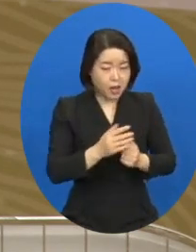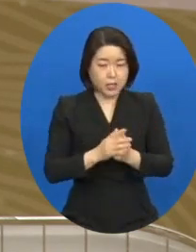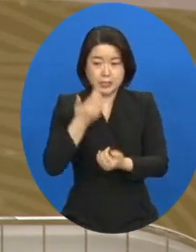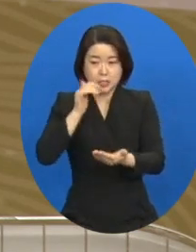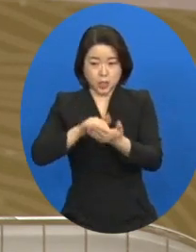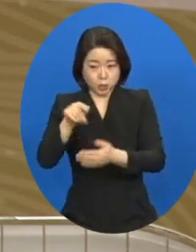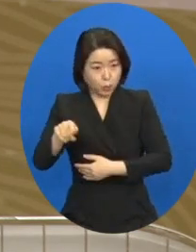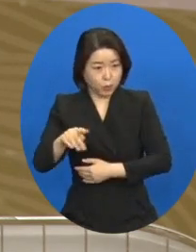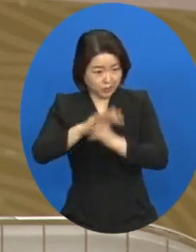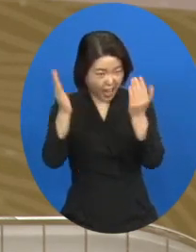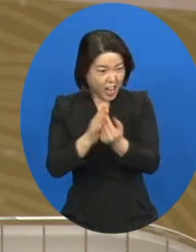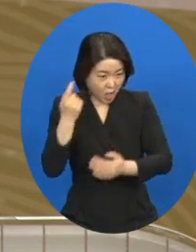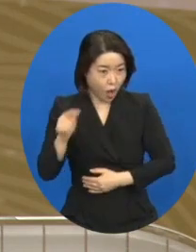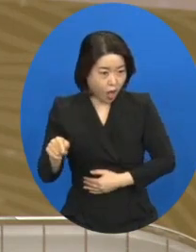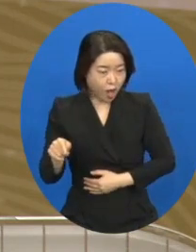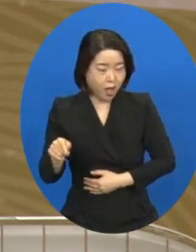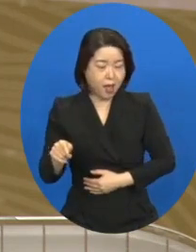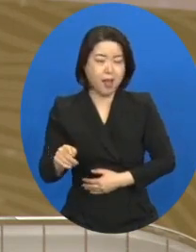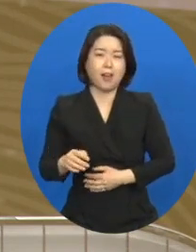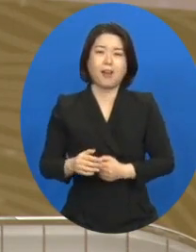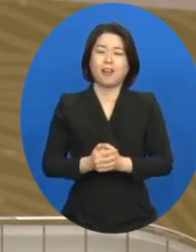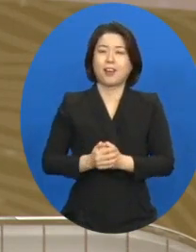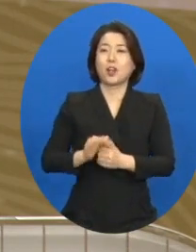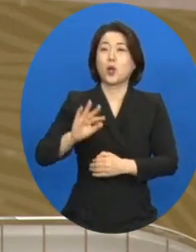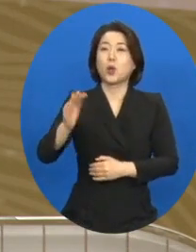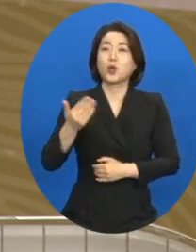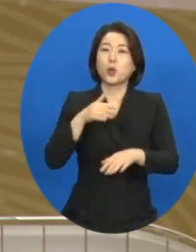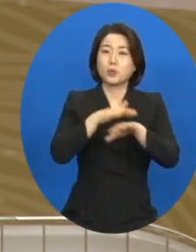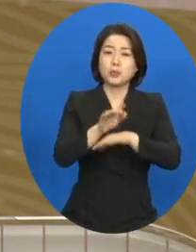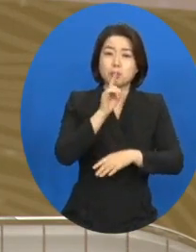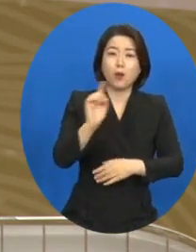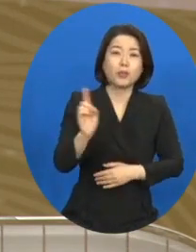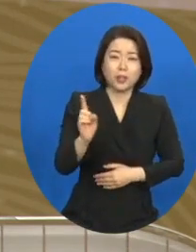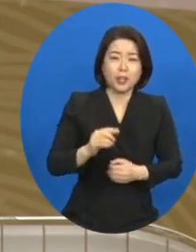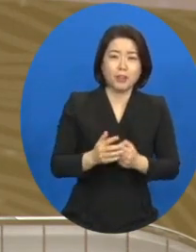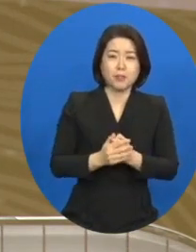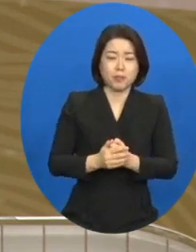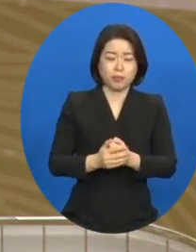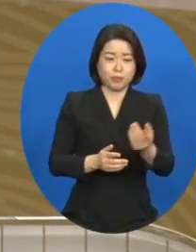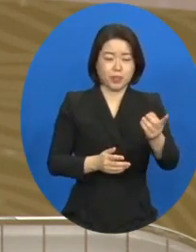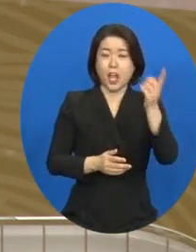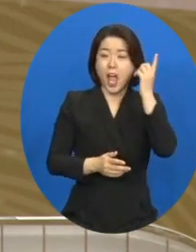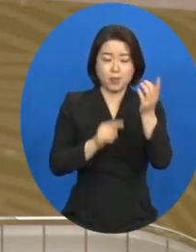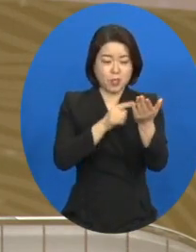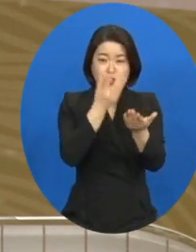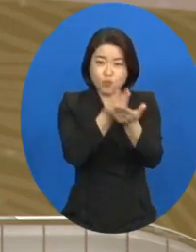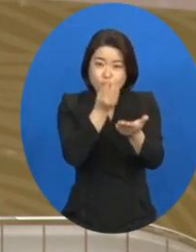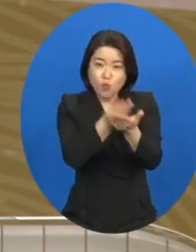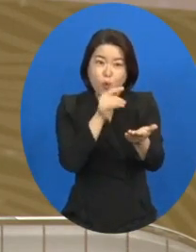돌이 다 들었다. 요즘 식으로 말하면 어떻게 할까요? 휴대폰에 녹음했어.